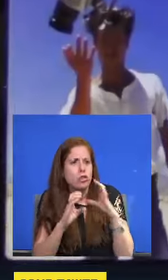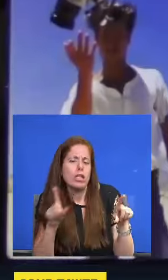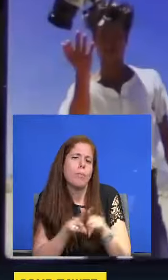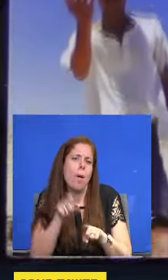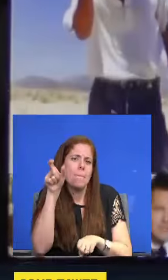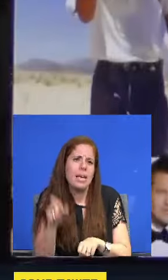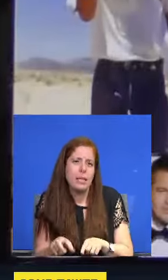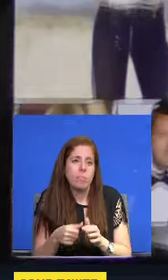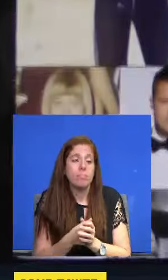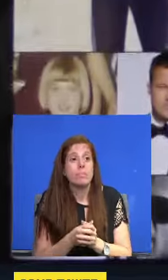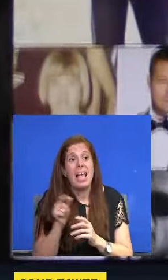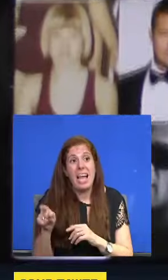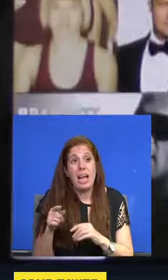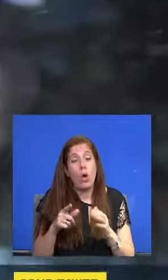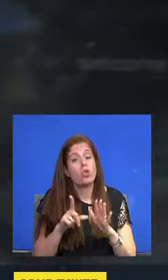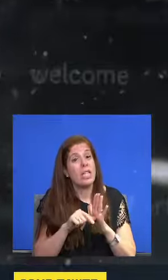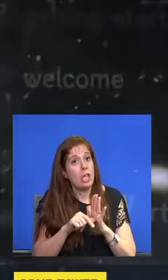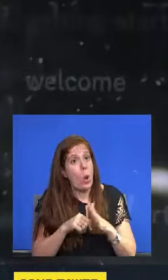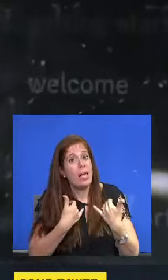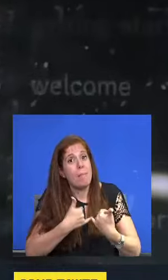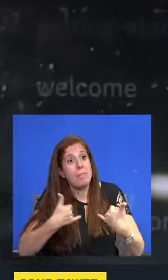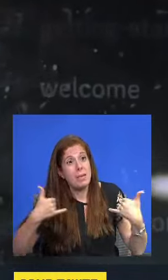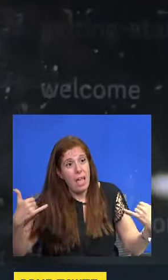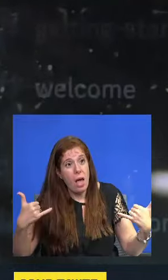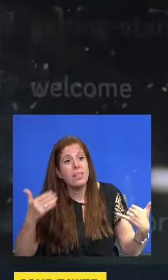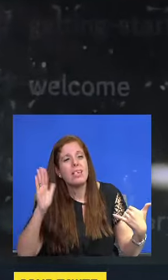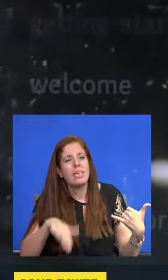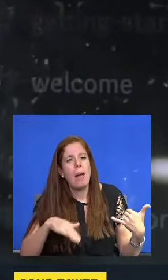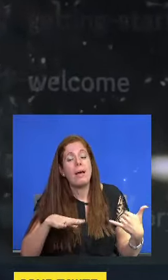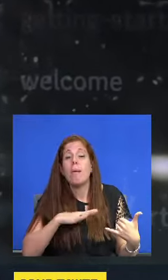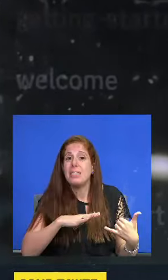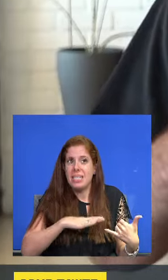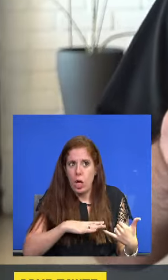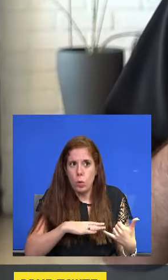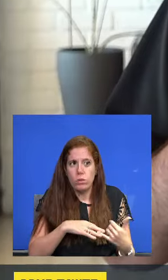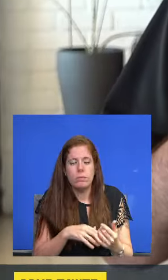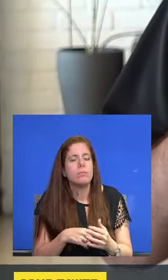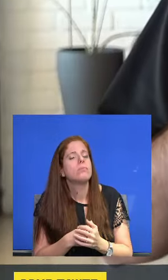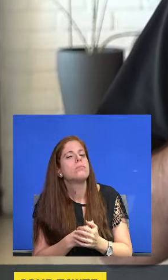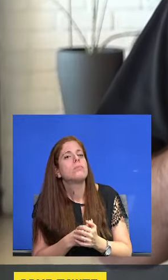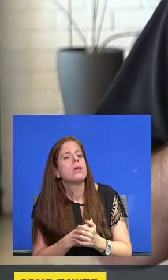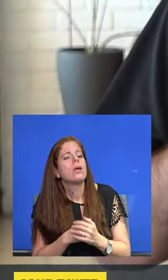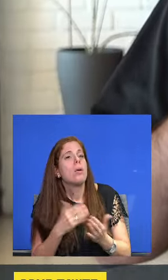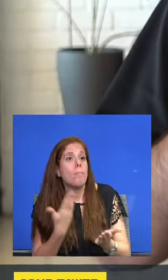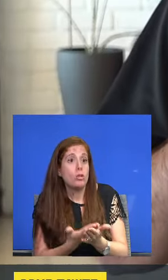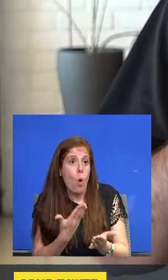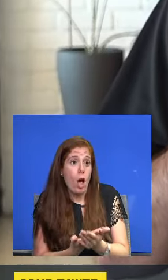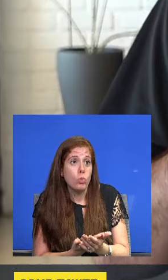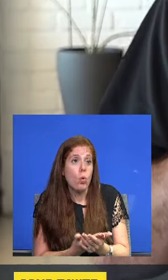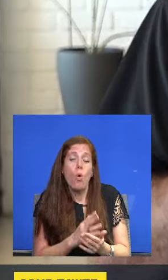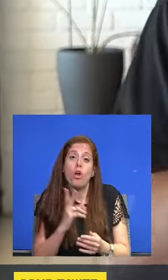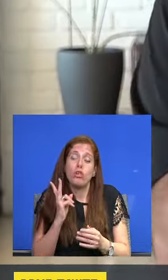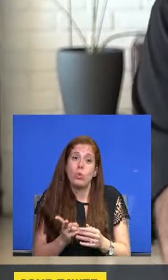אלא שככל שהטכנולוגיה מתפתחת, כך גם מתרבות הסכנות. בעצם מה שהוכחנו, שלא רק שהיינו יכולים לבוא